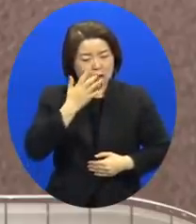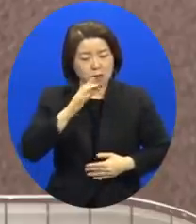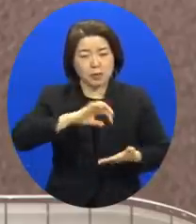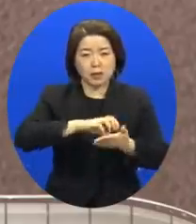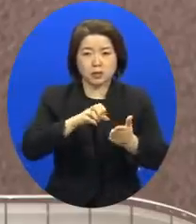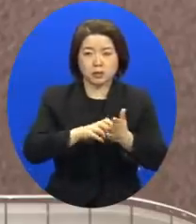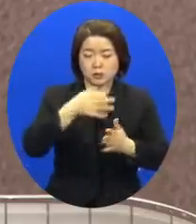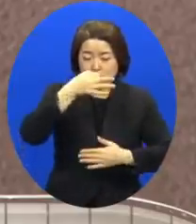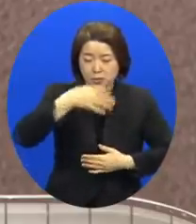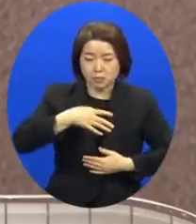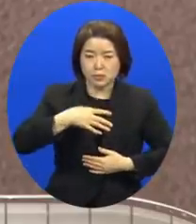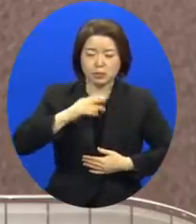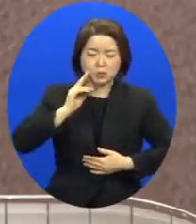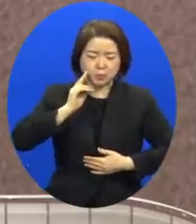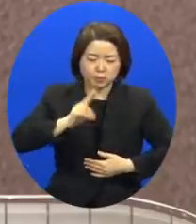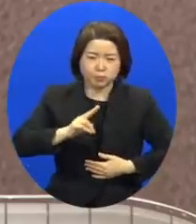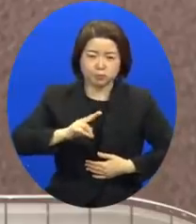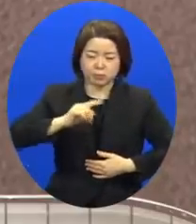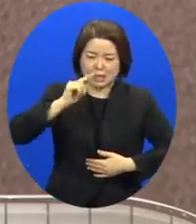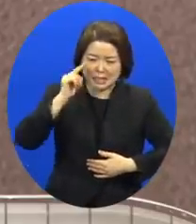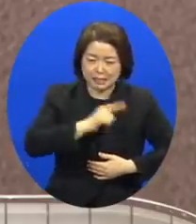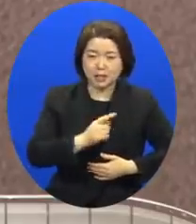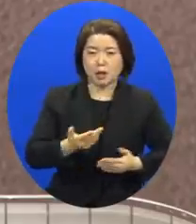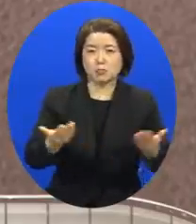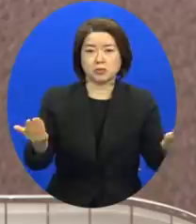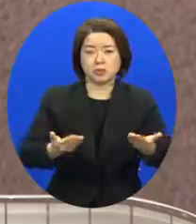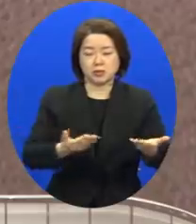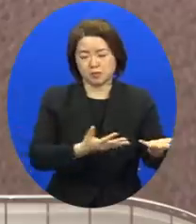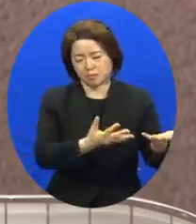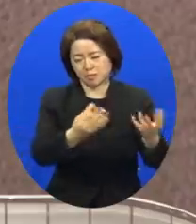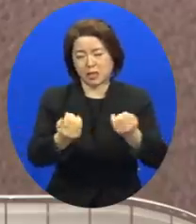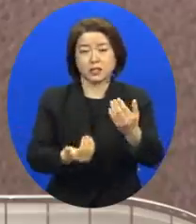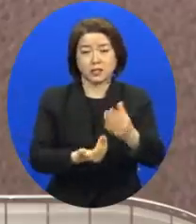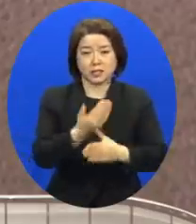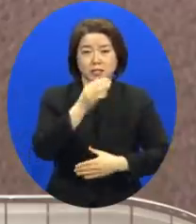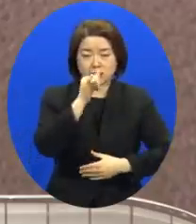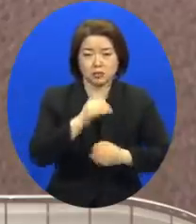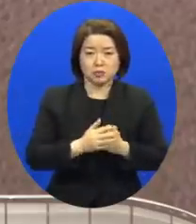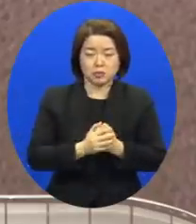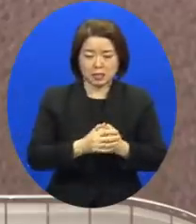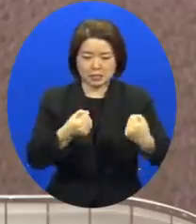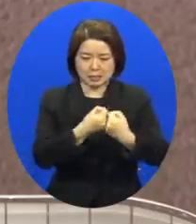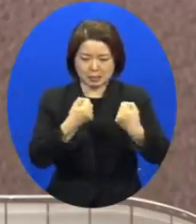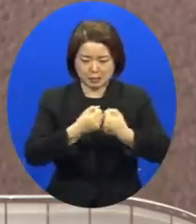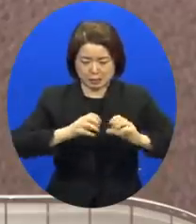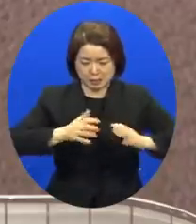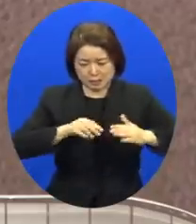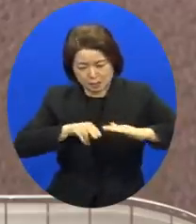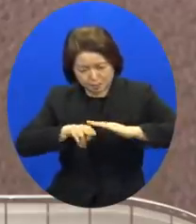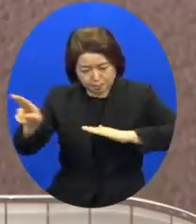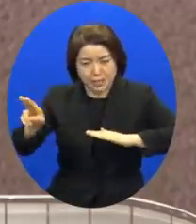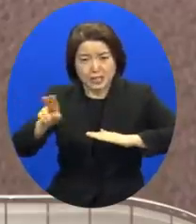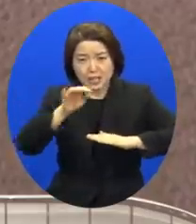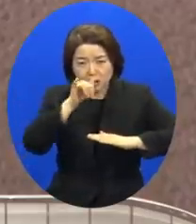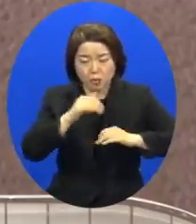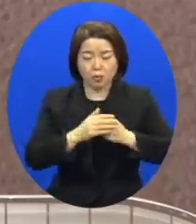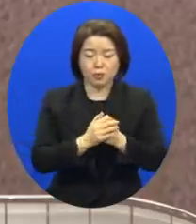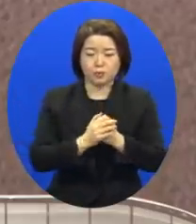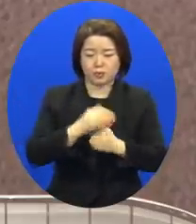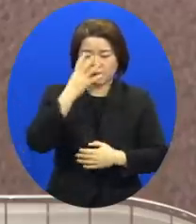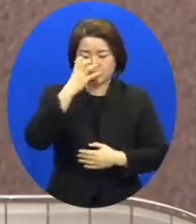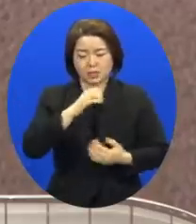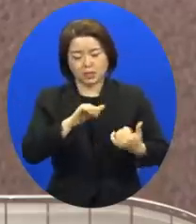끔찍하고 정말 악한 일들도 많이 일어났습니다 난민 들도 많고 그리고 비참하게 죽어간